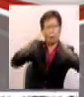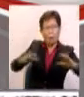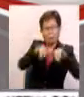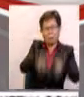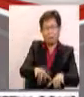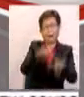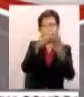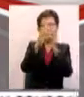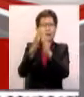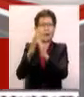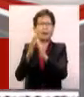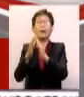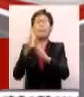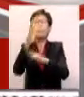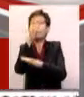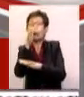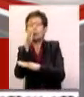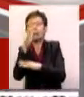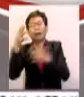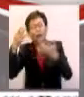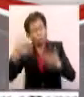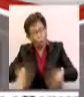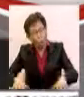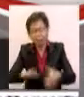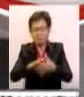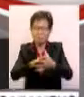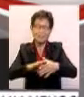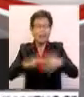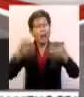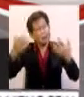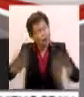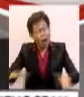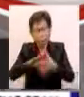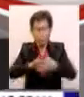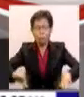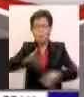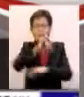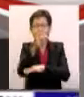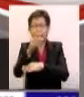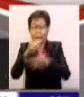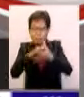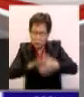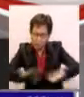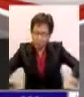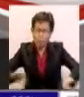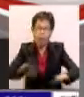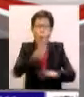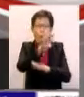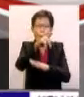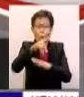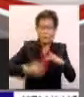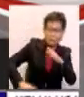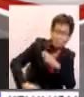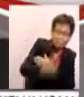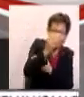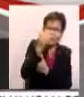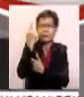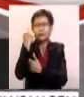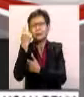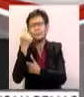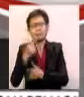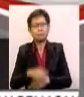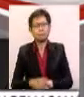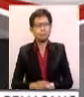di Bandar Hilir, Melaka, akhirnya diselamatkan Jabatan Kebajikan Masyarakat dalam operasi bersepadu pagi tadi.